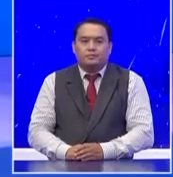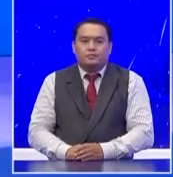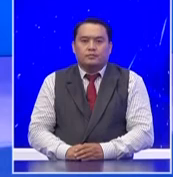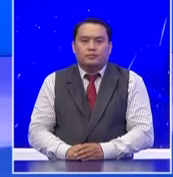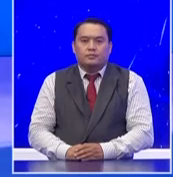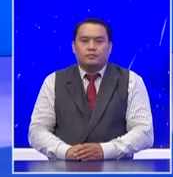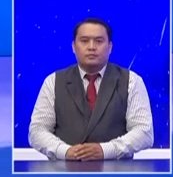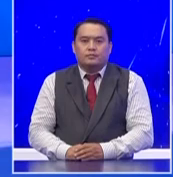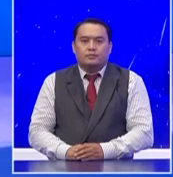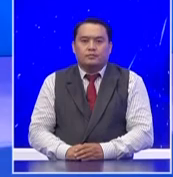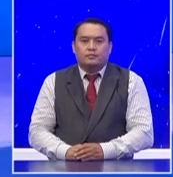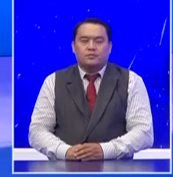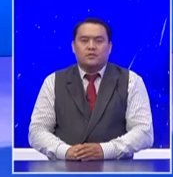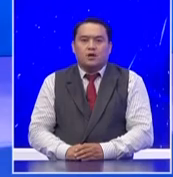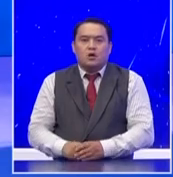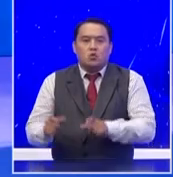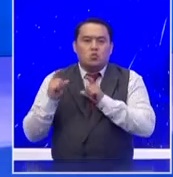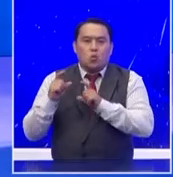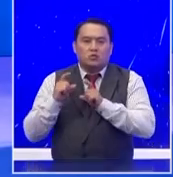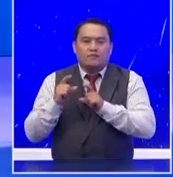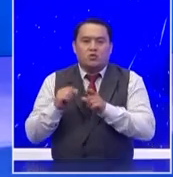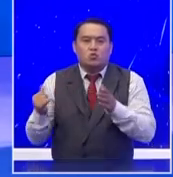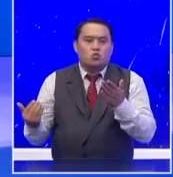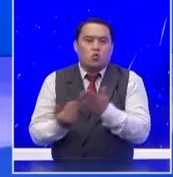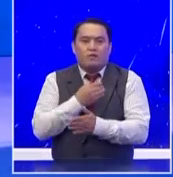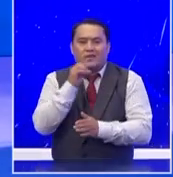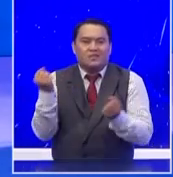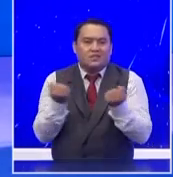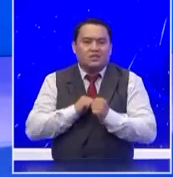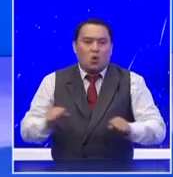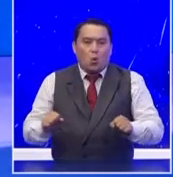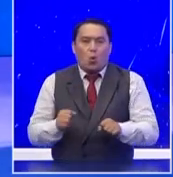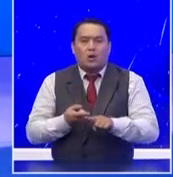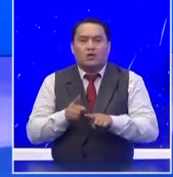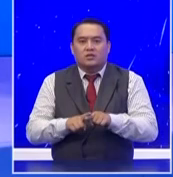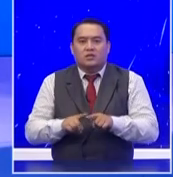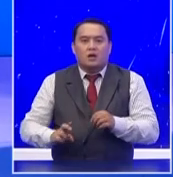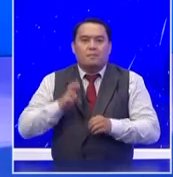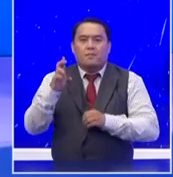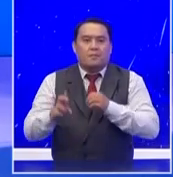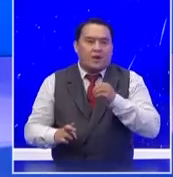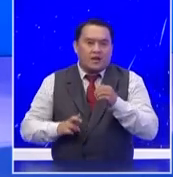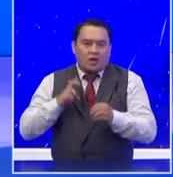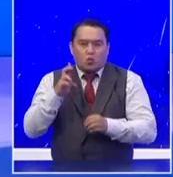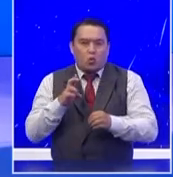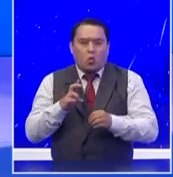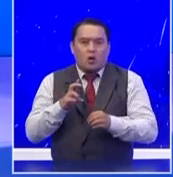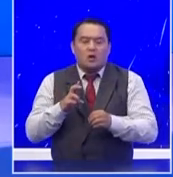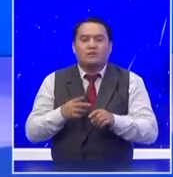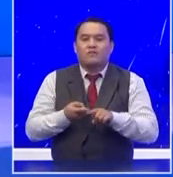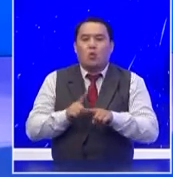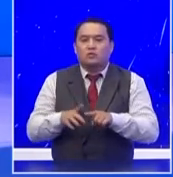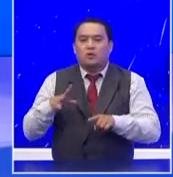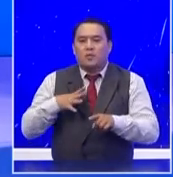Грузовой корабль «Прогресс МС-15» установил новый рекорд скорости полета к МКС с космодрома Байконур. Корабль доставил